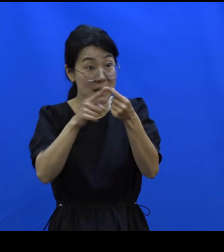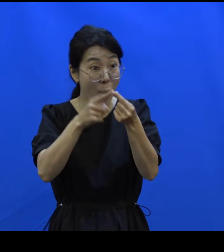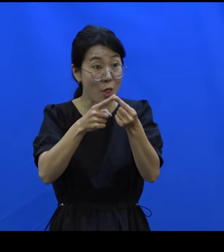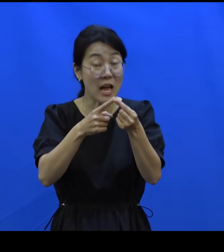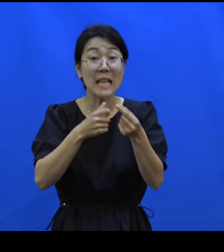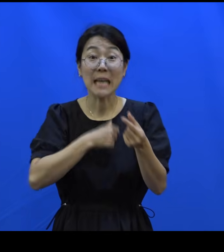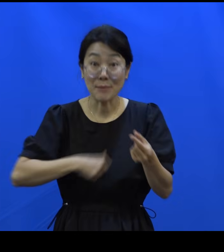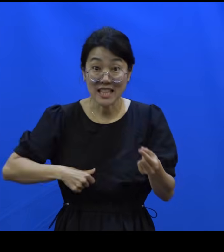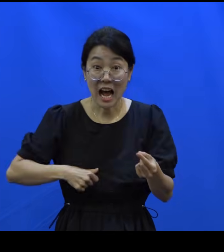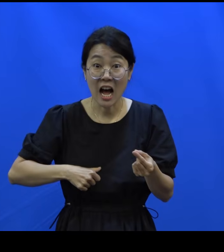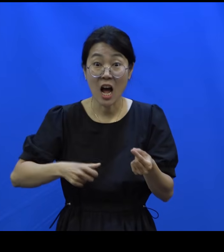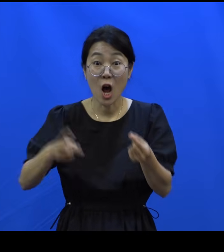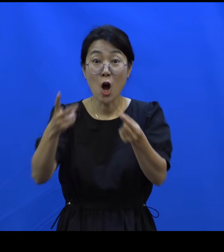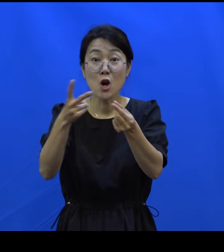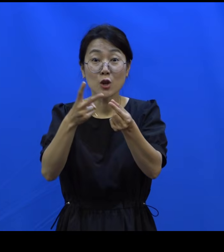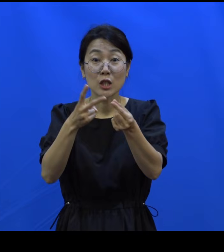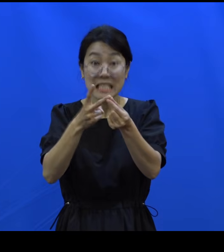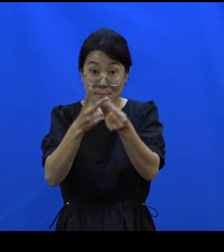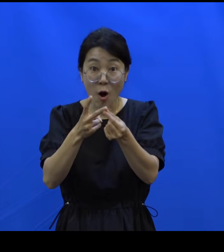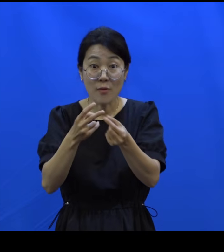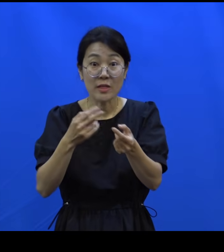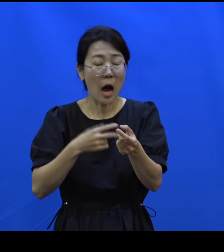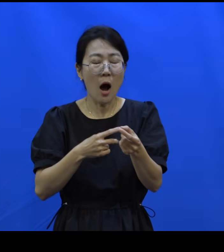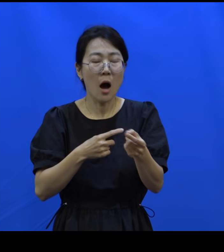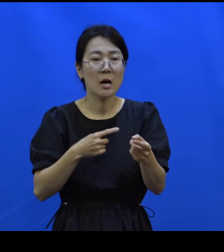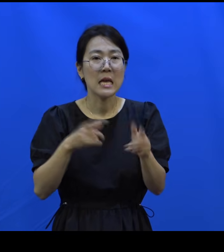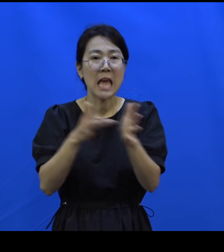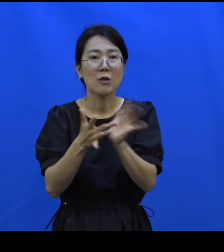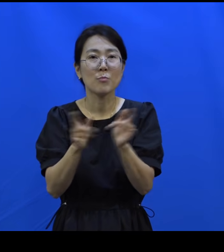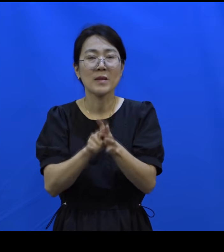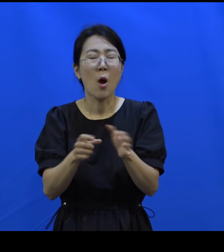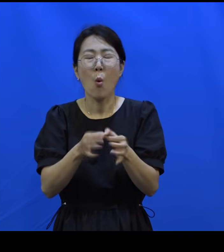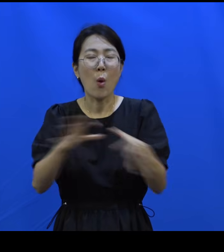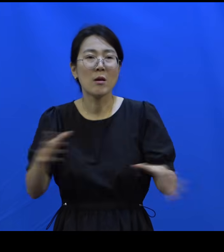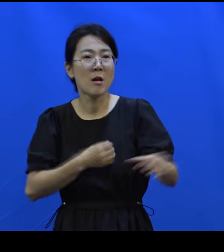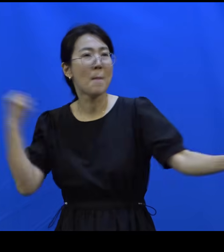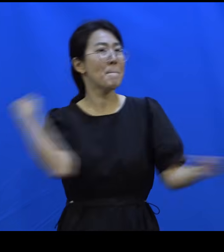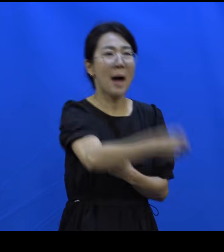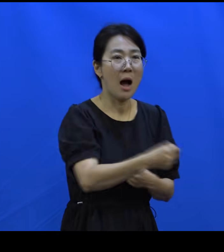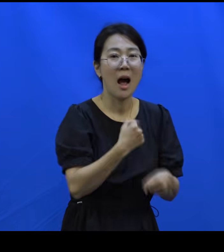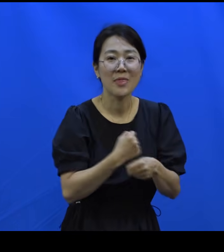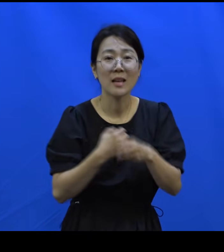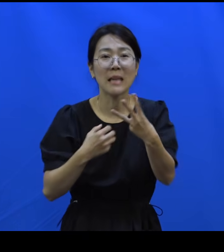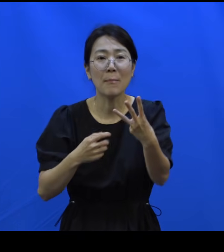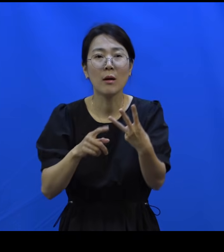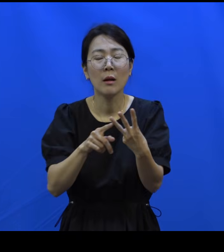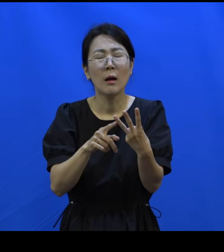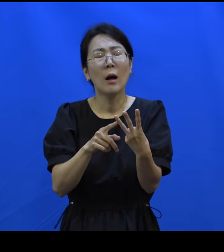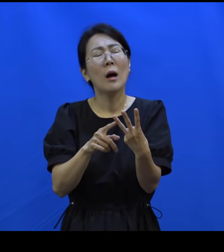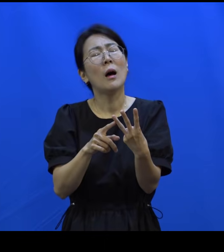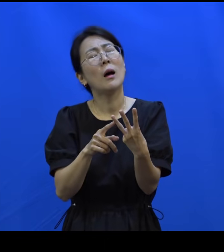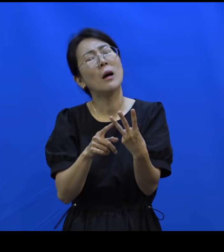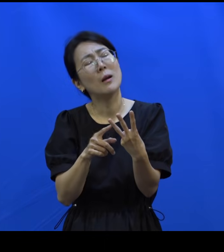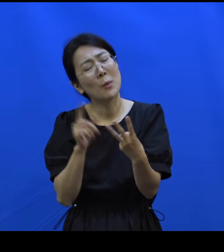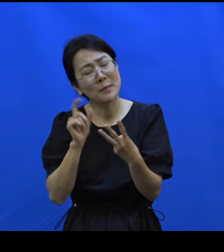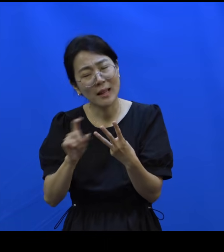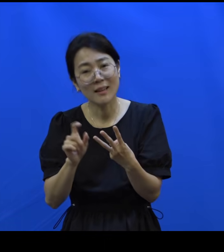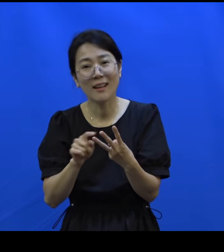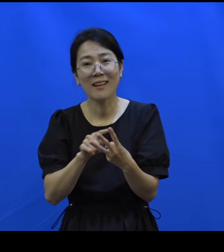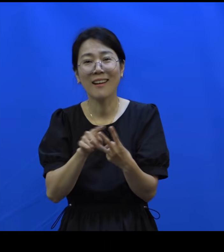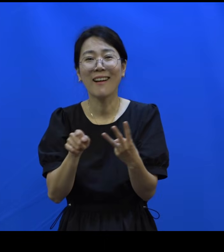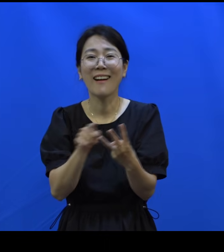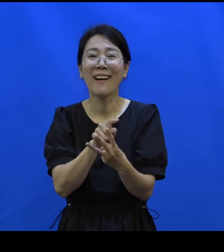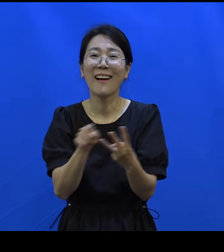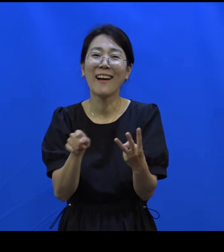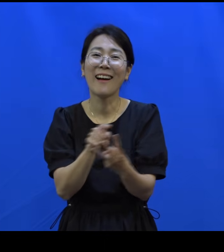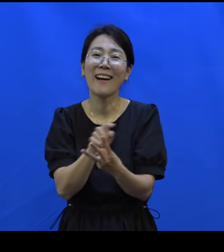2번 두 대로 그냥 갚아준다. 3번 왼편을 돌려댄다. 이 현실적으로 가면 어려운